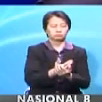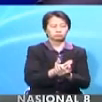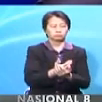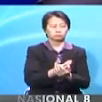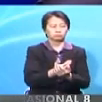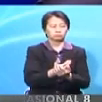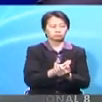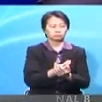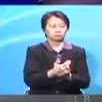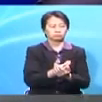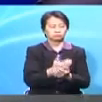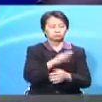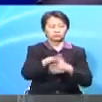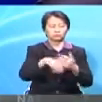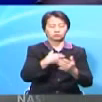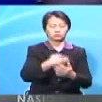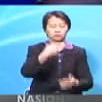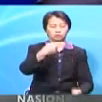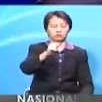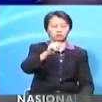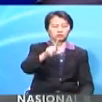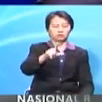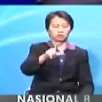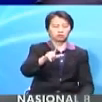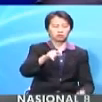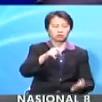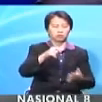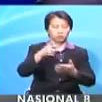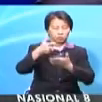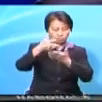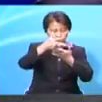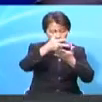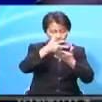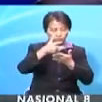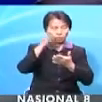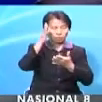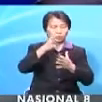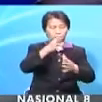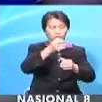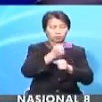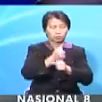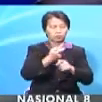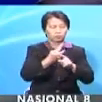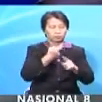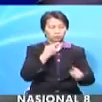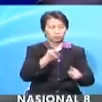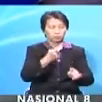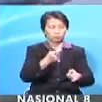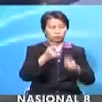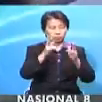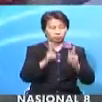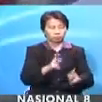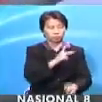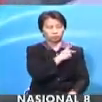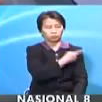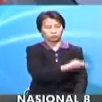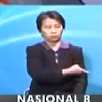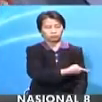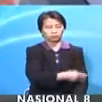ke hal-hal yang berkaitan dengan palesinan maupun kita dapat lebih daripada pihak berpuasa